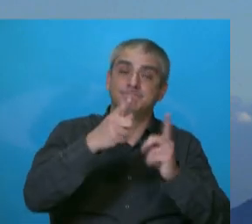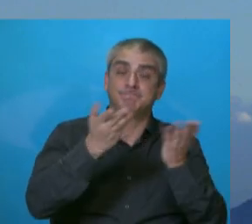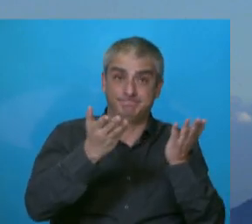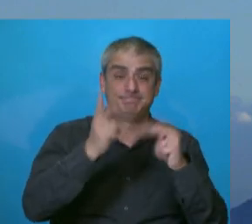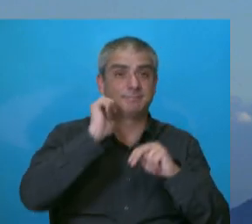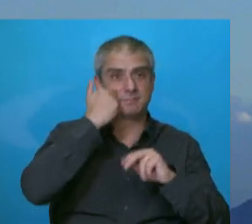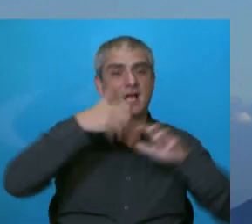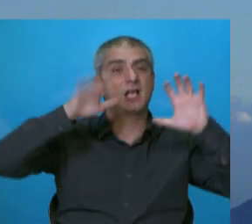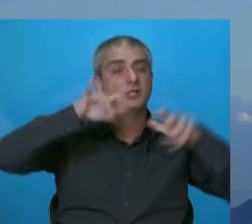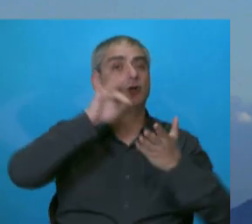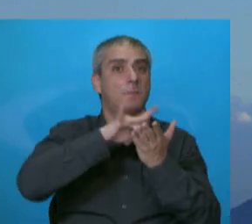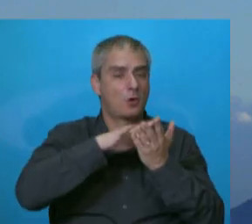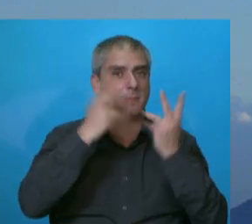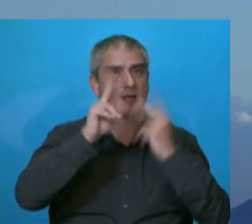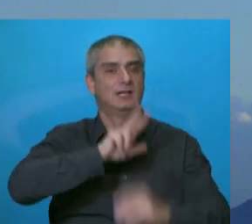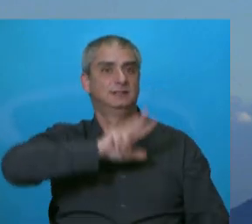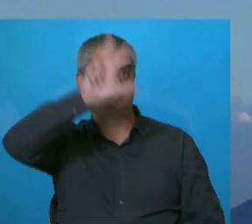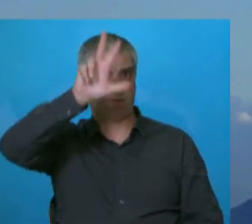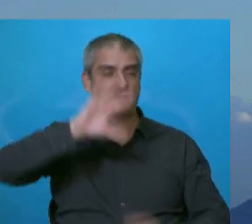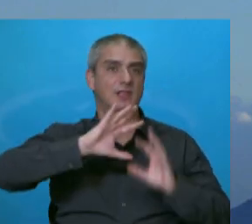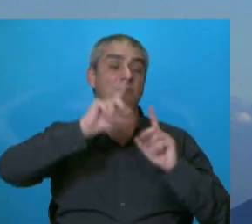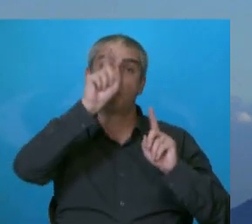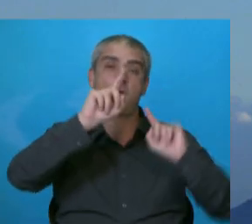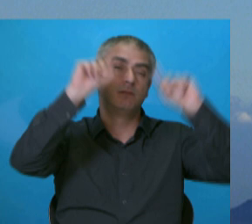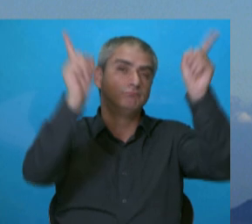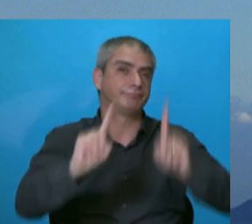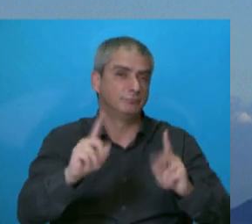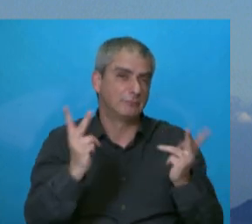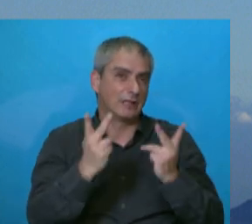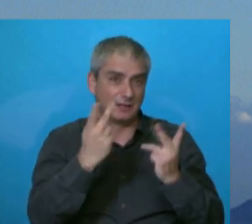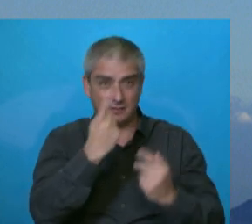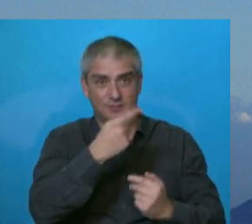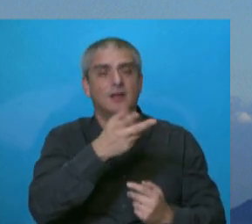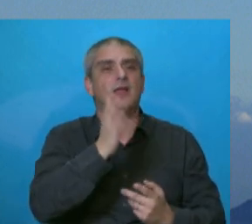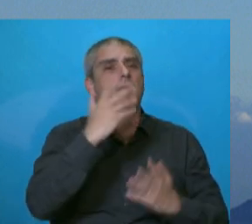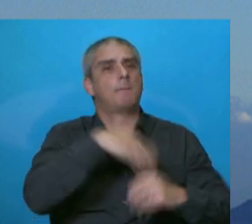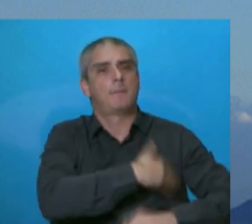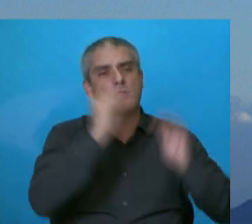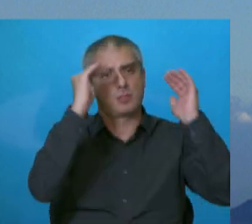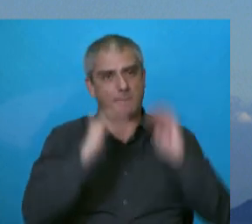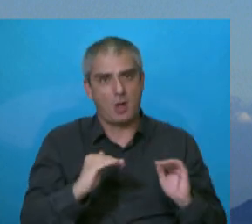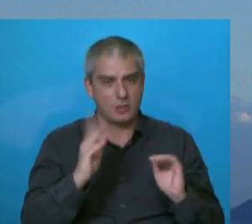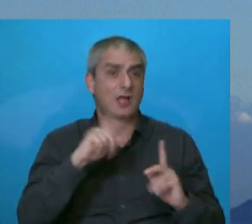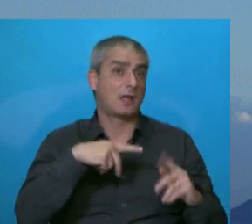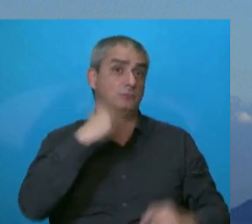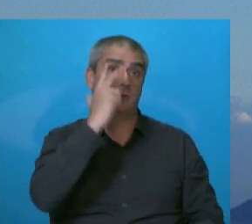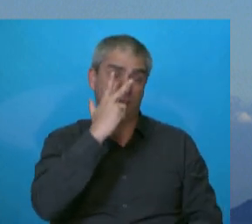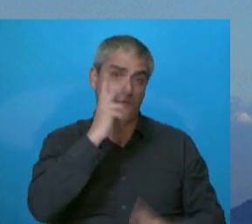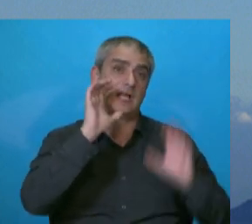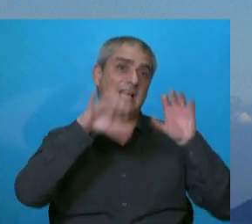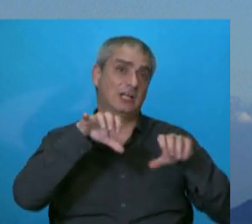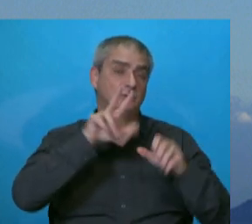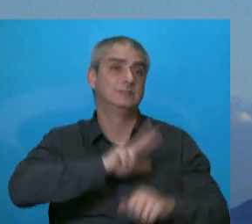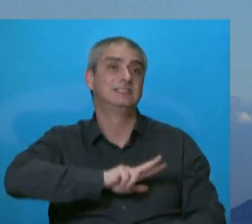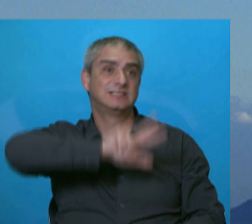מחר ירד גשם מקומי, בעיקר בצפון, ייתכנו סופות, רעמים יחידות, מידות החום יהיו נמוכות מהרגיל. גם ביום שלישי ייתכן גשם מקומי